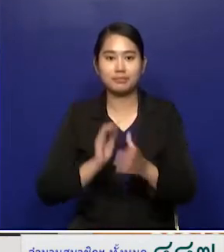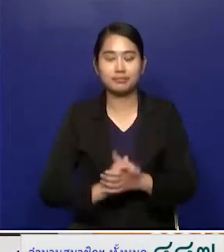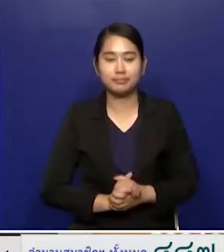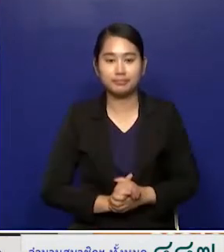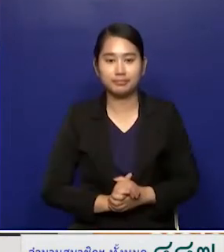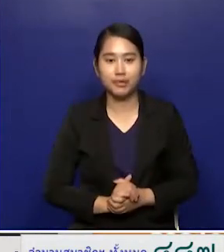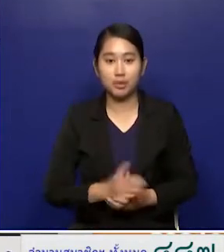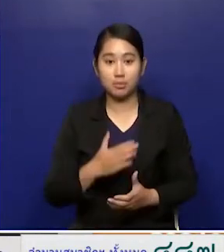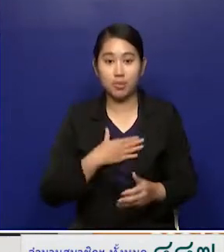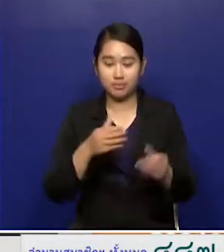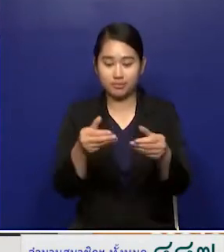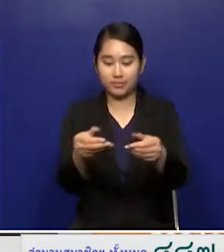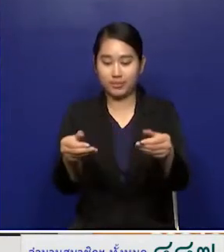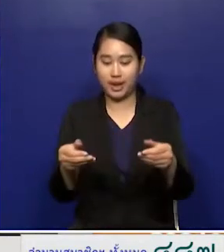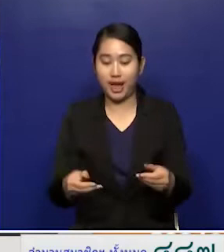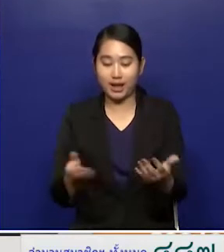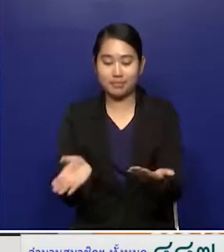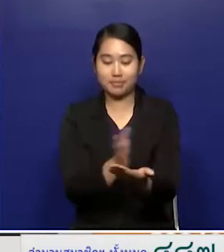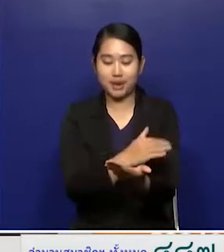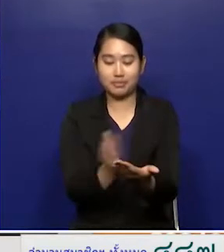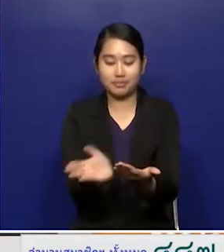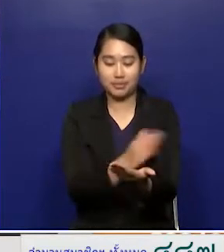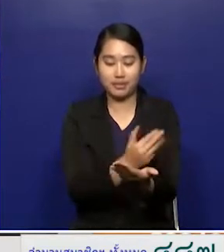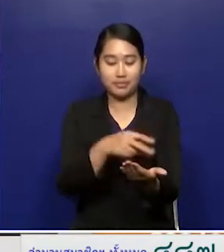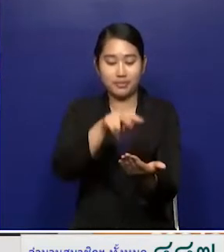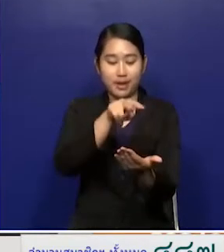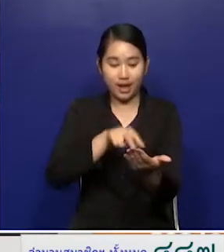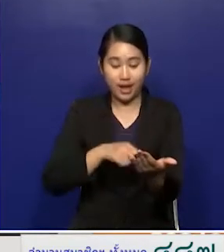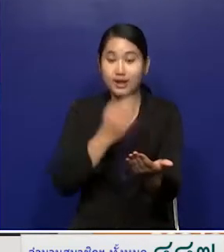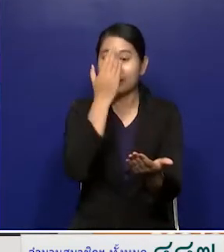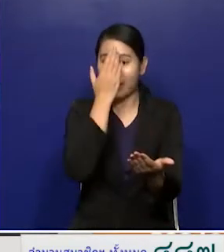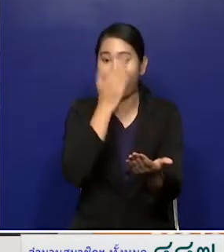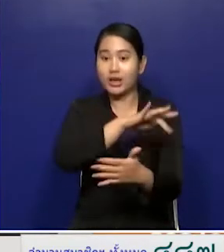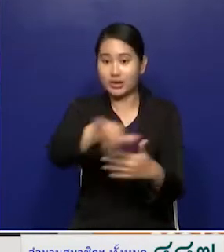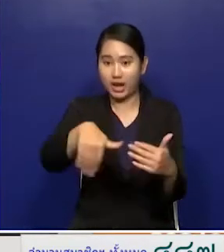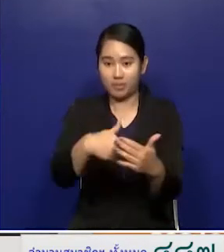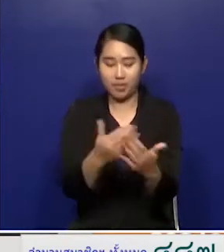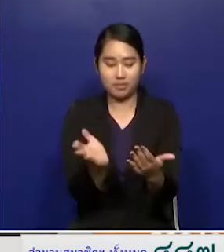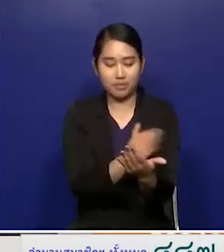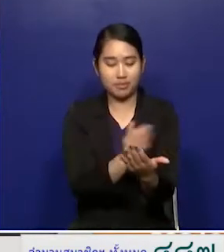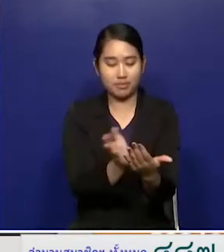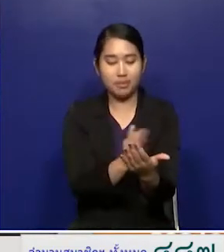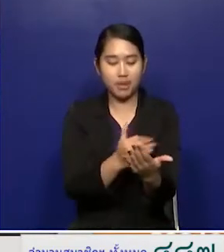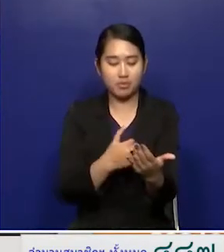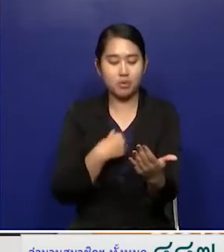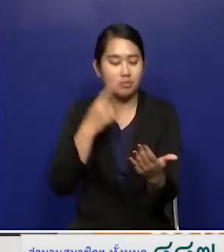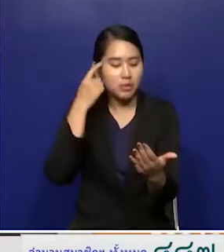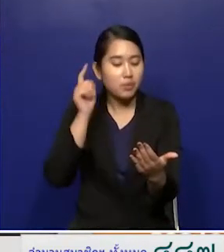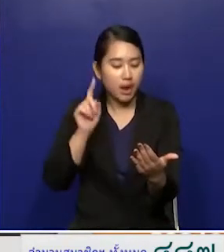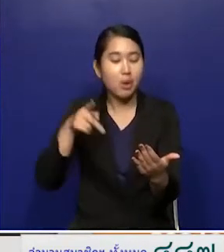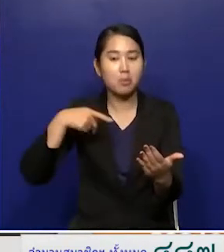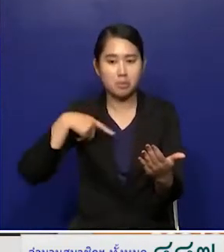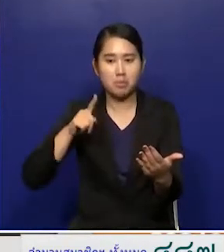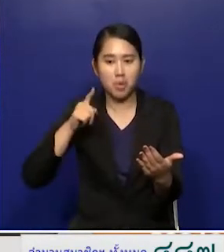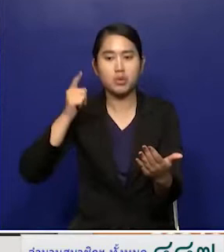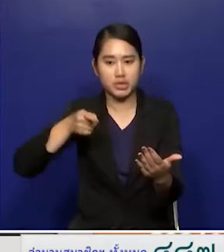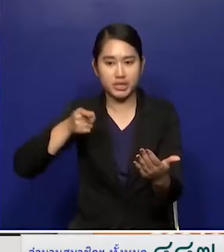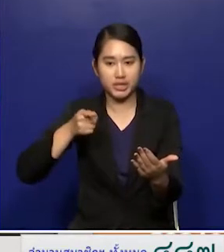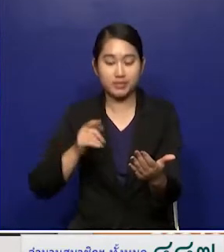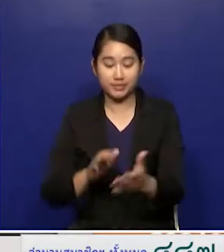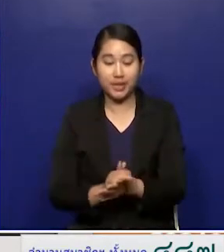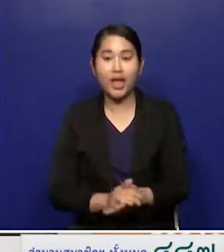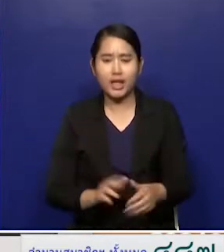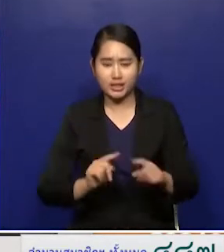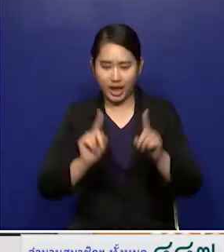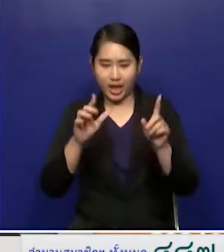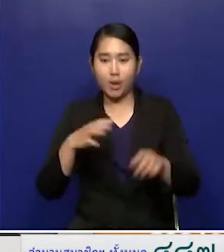ผมได้เปิดอ่านตัรายงานเฉบัมนี้ในทุกหน้านะครับเห็นอย่ยงวามีประโชนอย่ยิงนะครับแต่ว่าส่ทผมอย